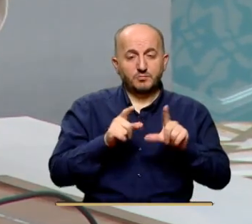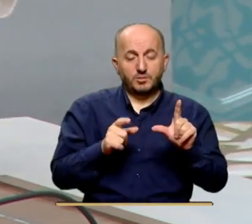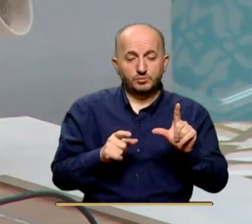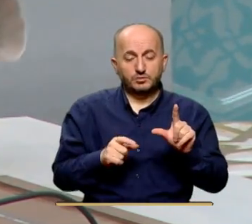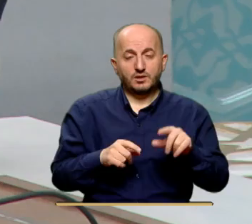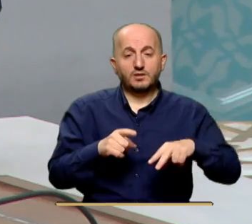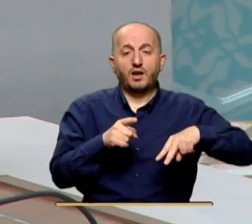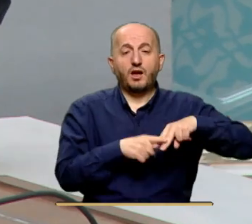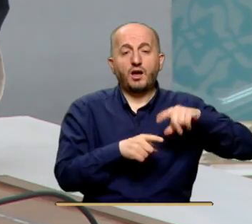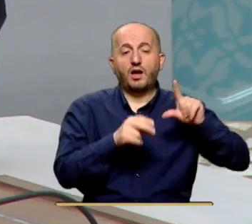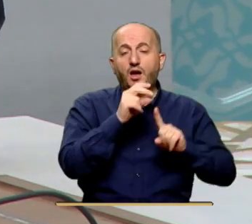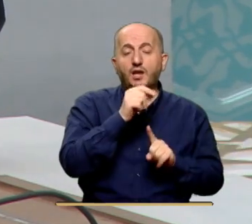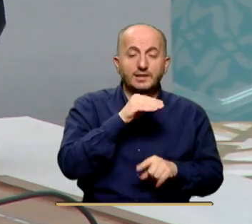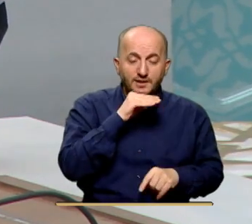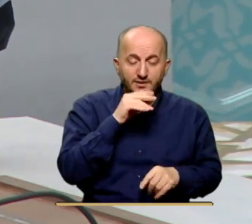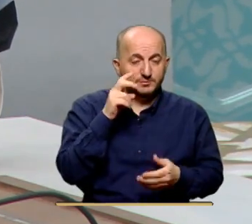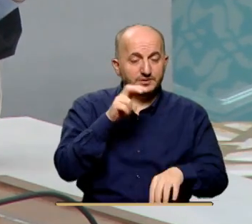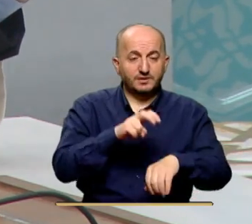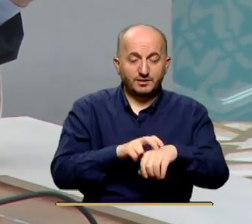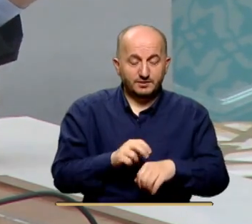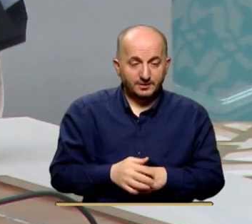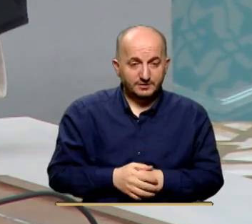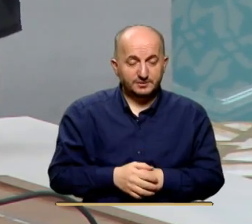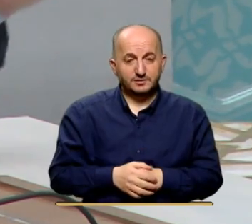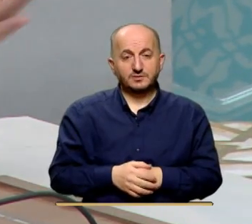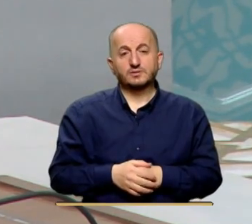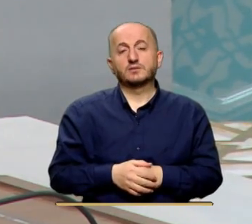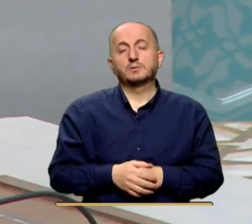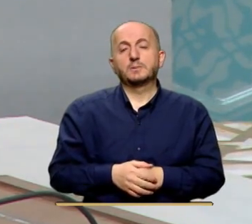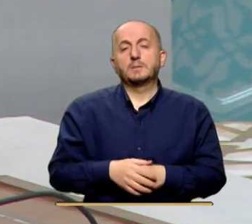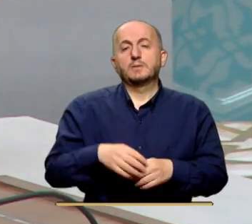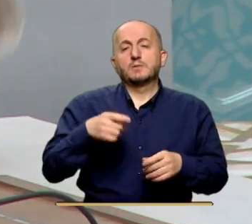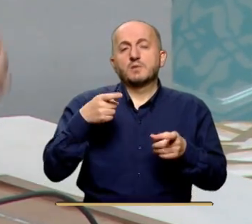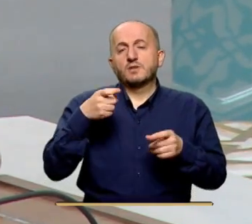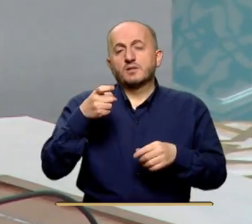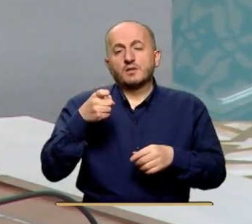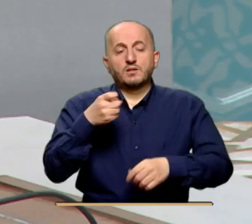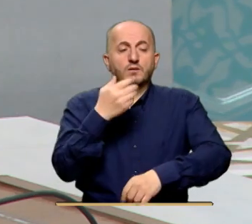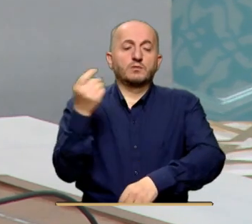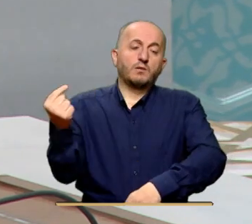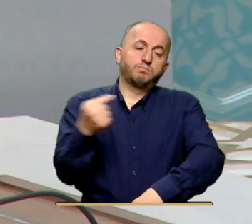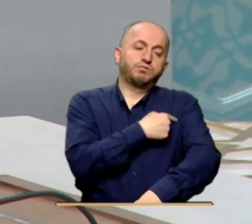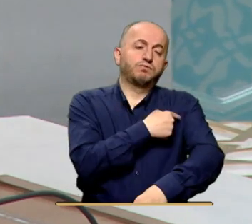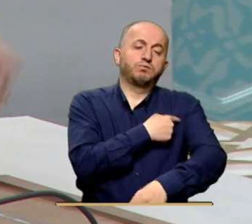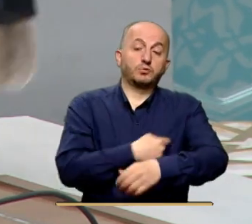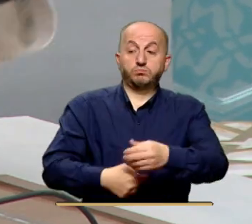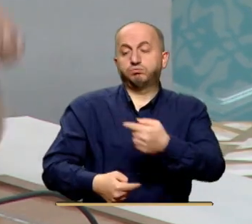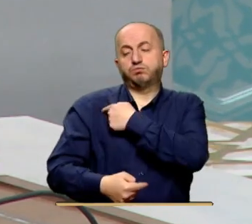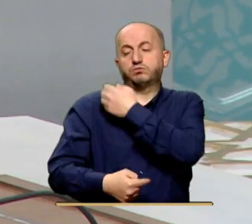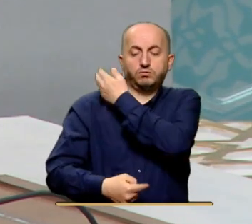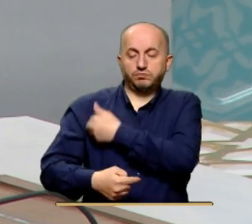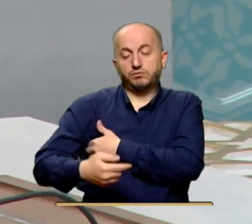Ali dedemizin hatırası, bir şarapnel parçası geliyor, sağ tarafını götürüyor.